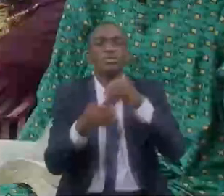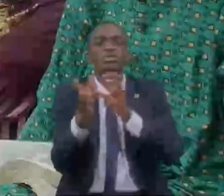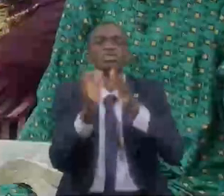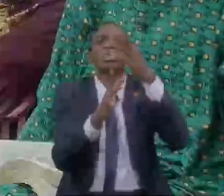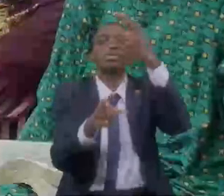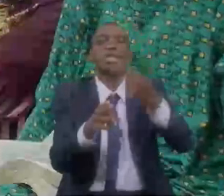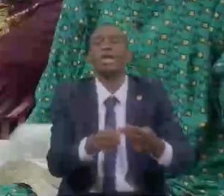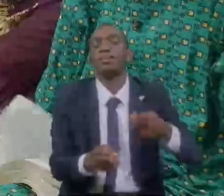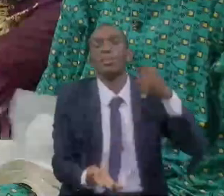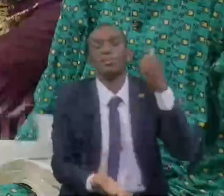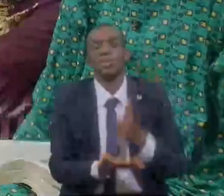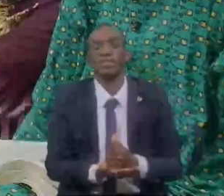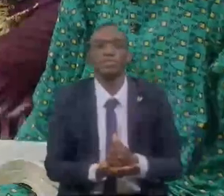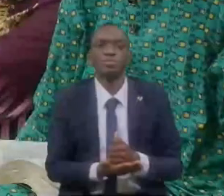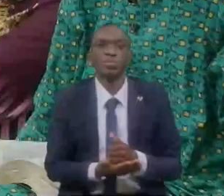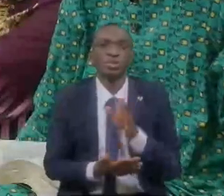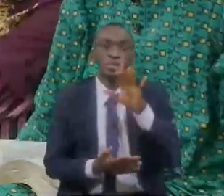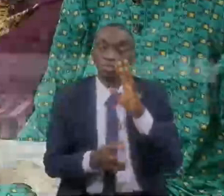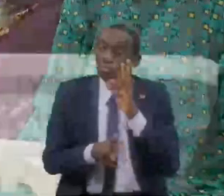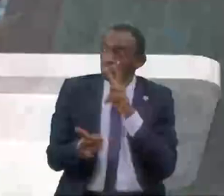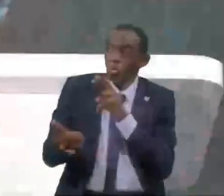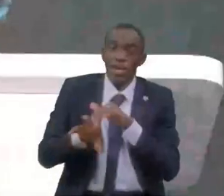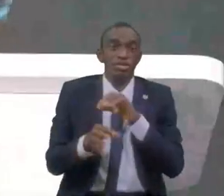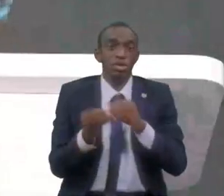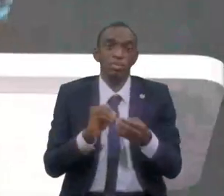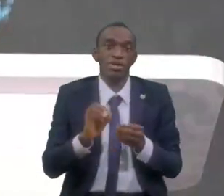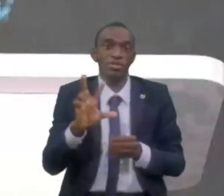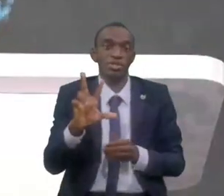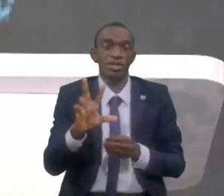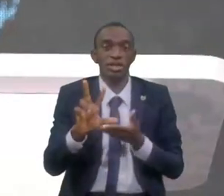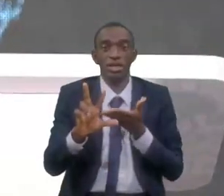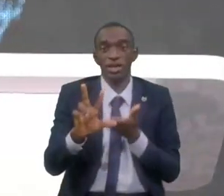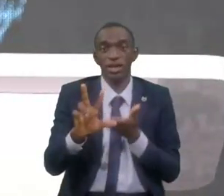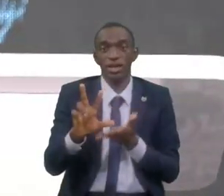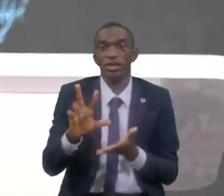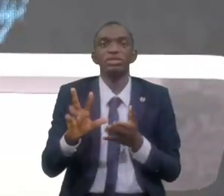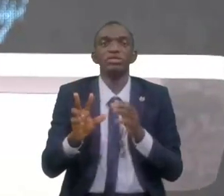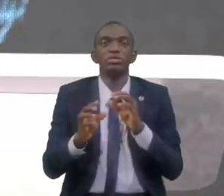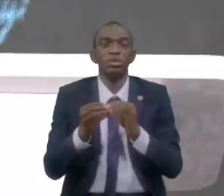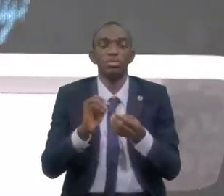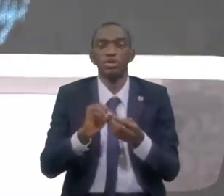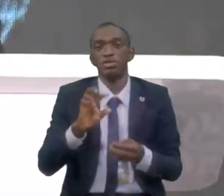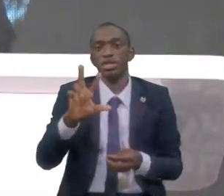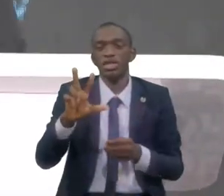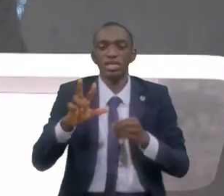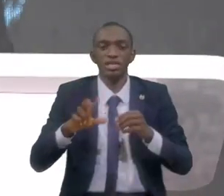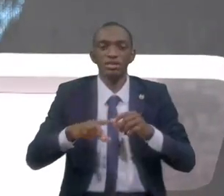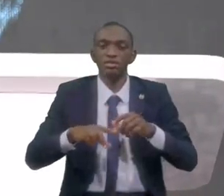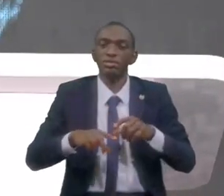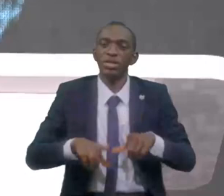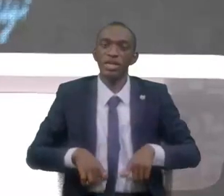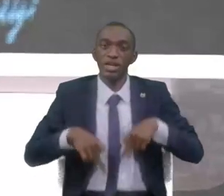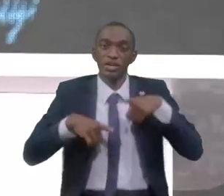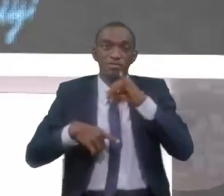de Jésus. Troisième élément dans ce deuxième point, vivre dans la joie